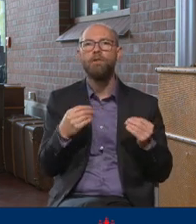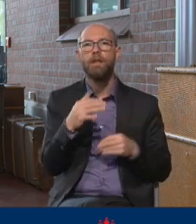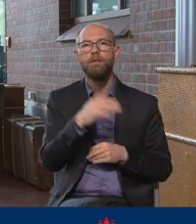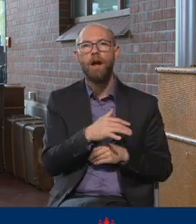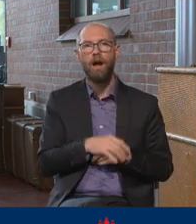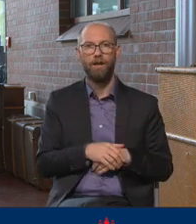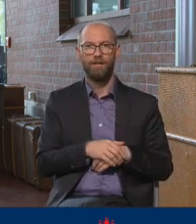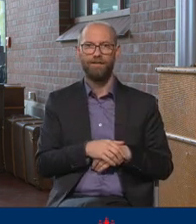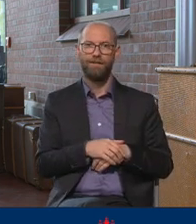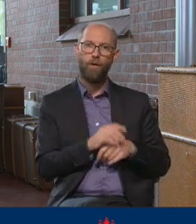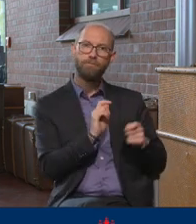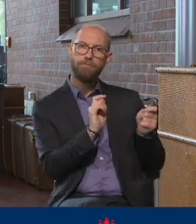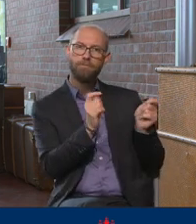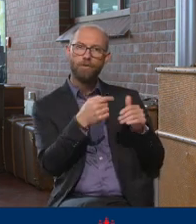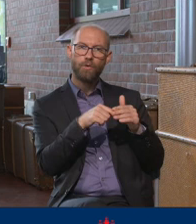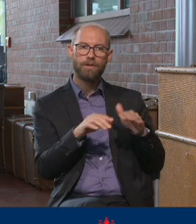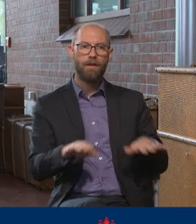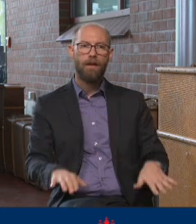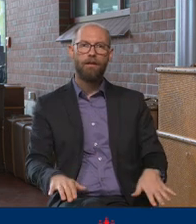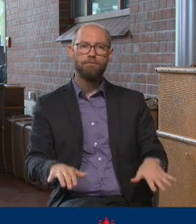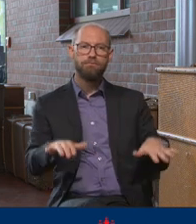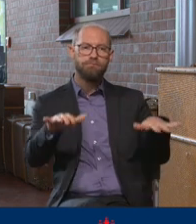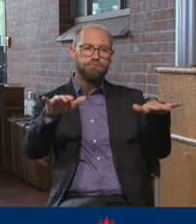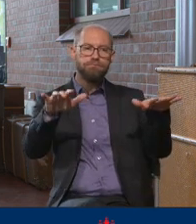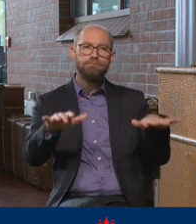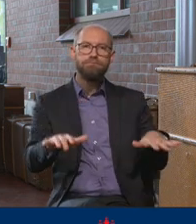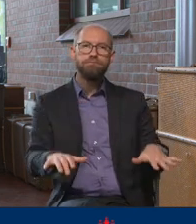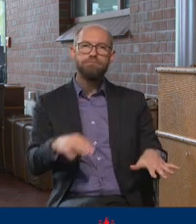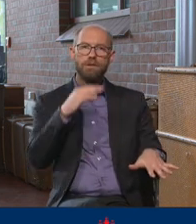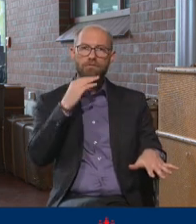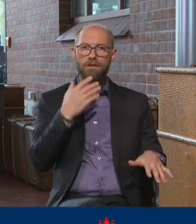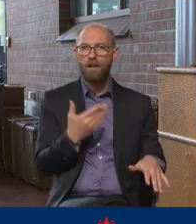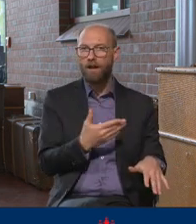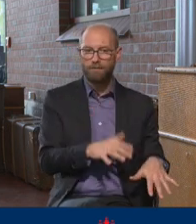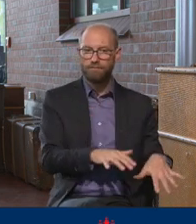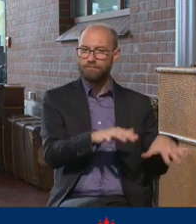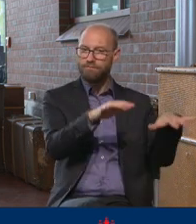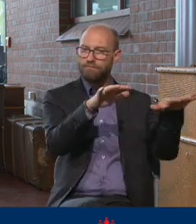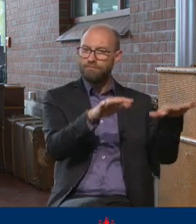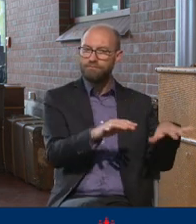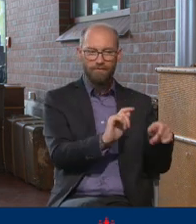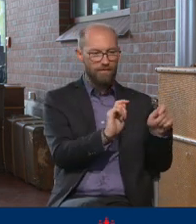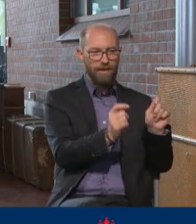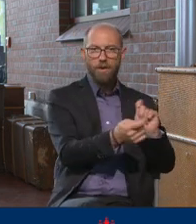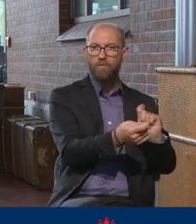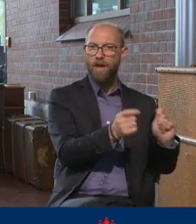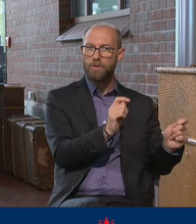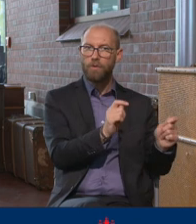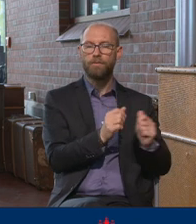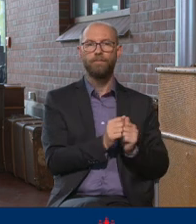ein wandelndes bild zeigt durch die apple und flut und tolle ausblicke dann die teichanlage zum hochwasserschutz